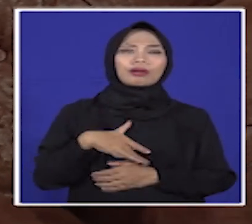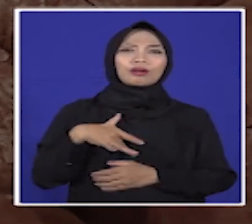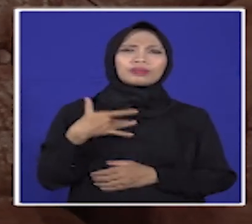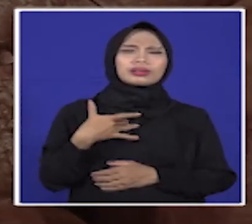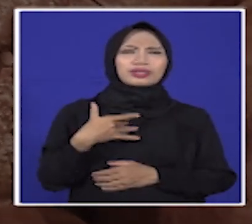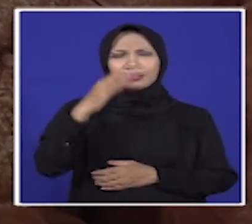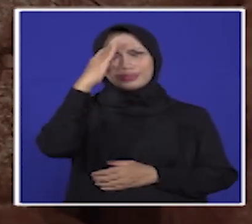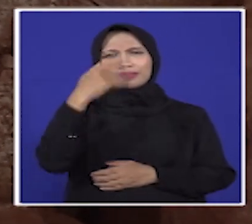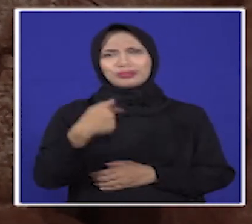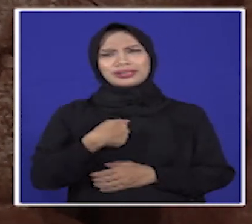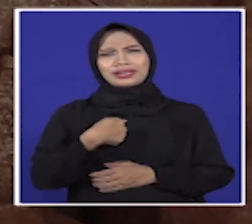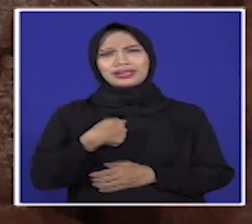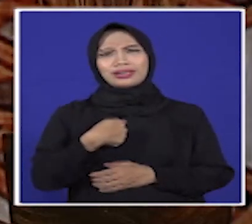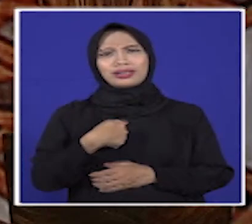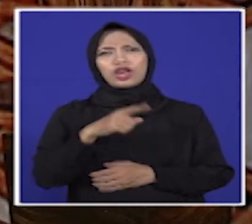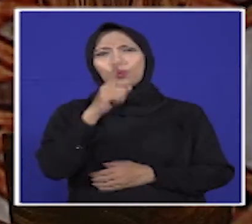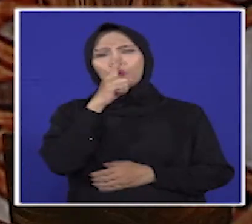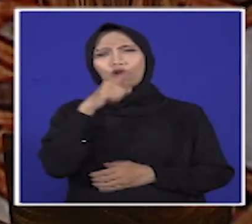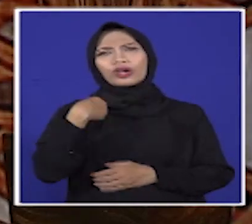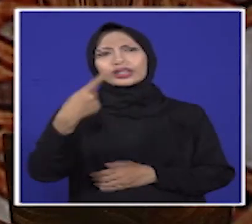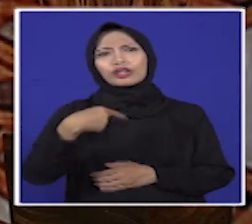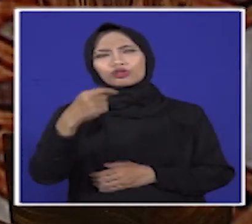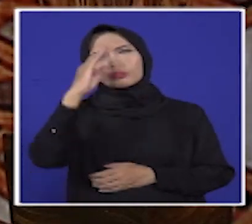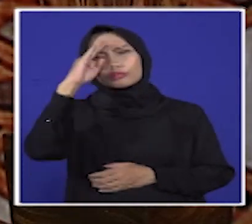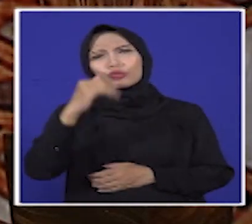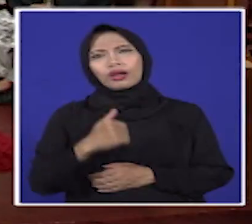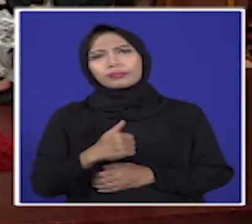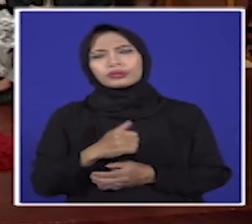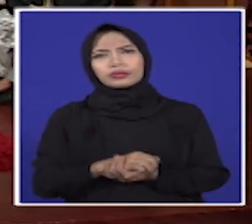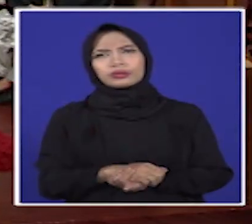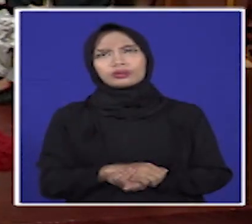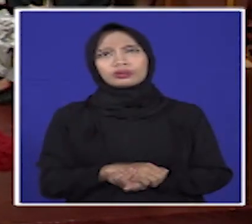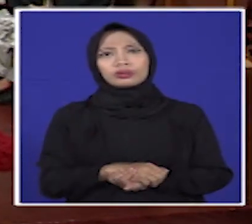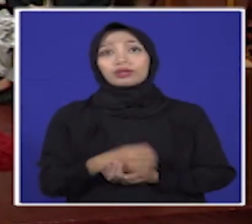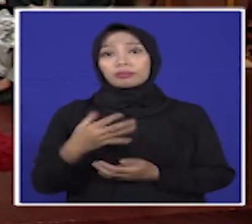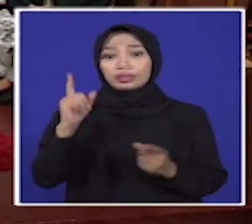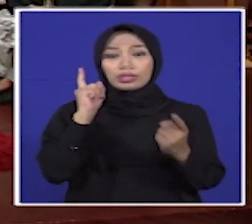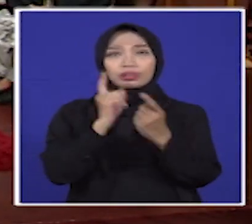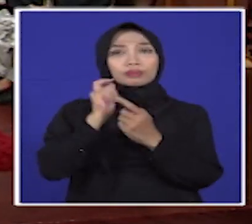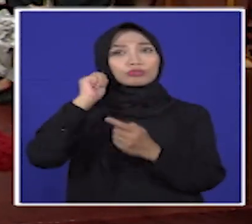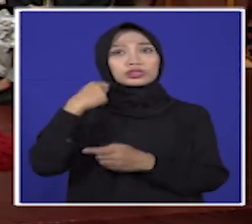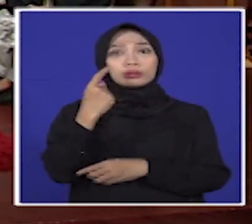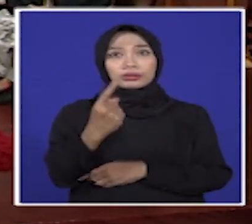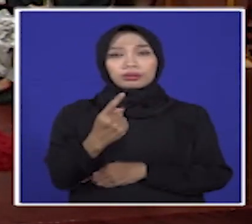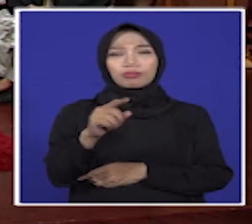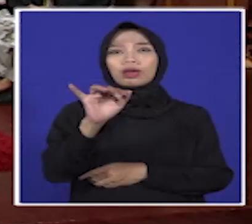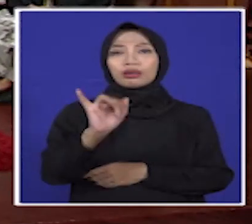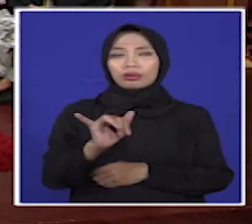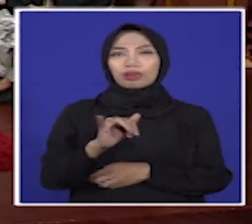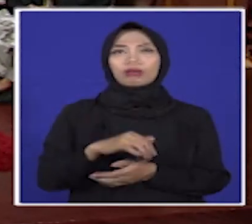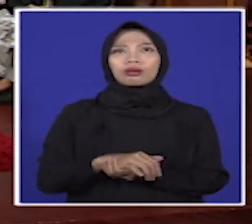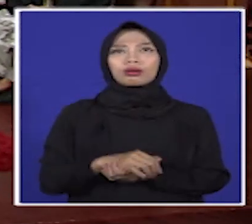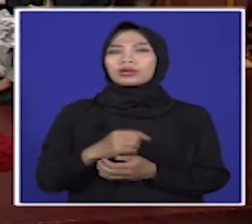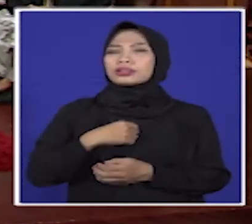merasa dibohongi di sini gitu kan. Kalau Mbak Tika sendiri pernah datengin istri pertama? Pernah? Marah-marah